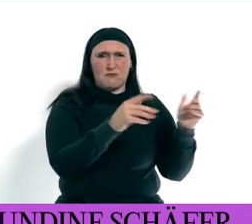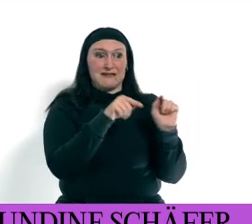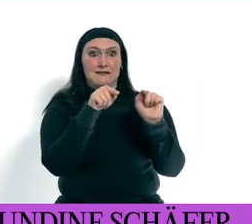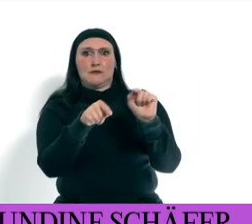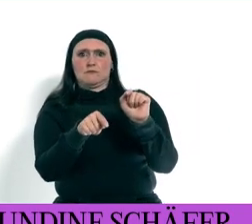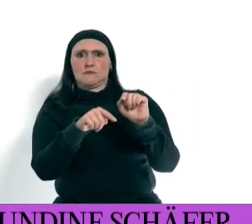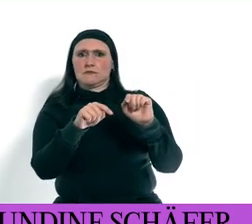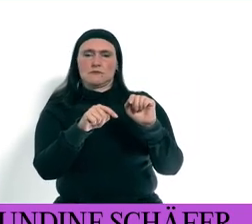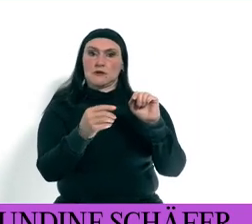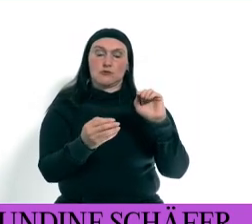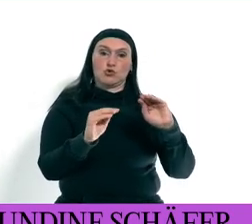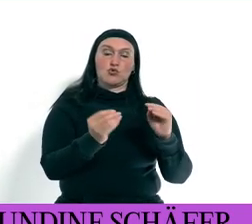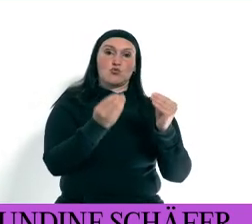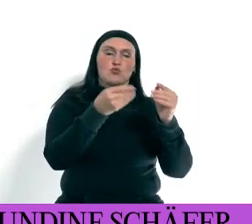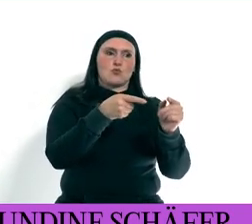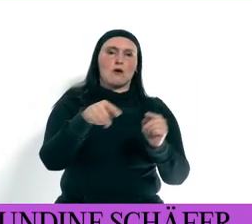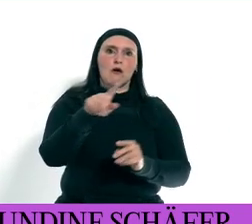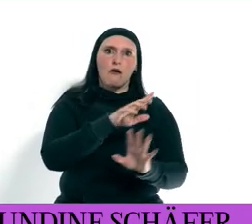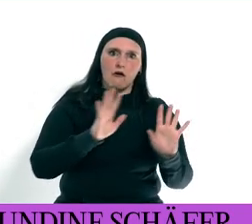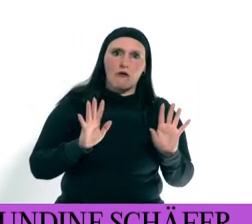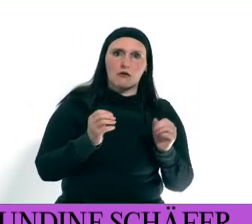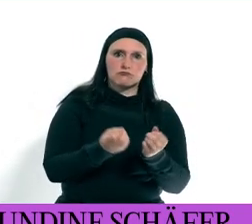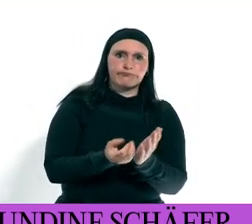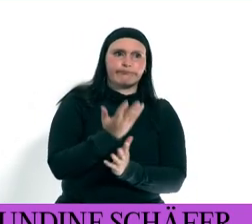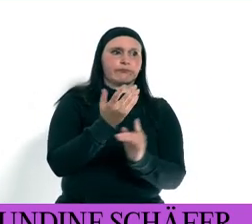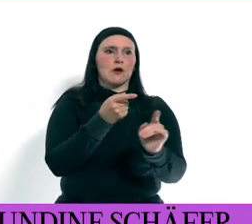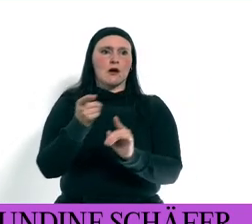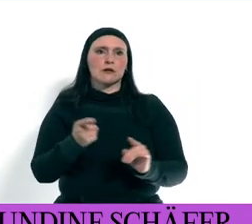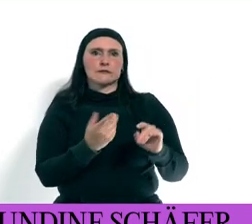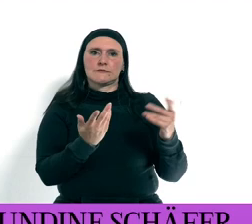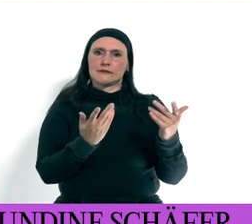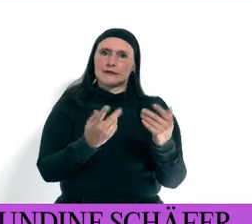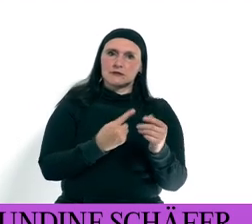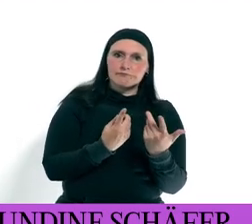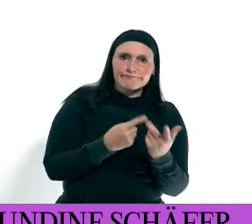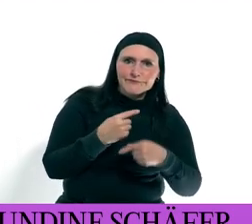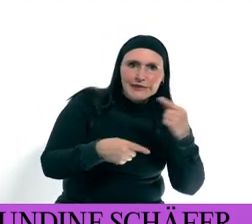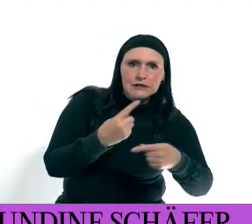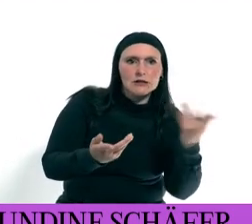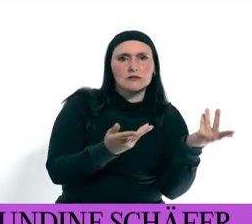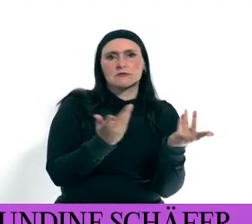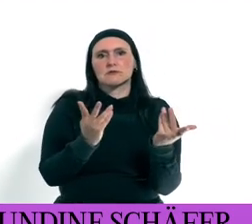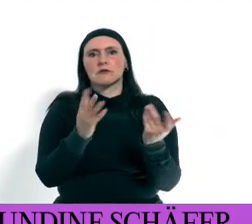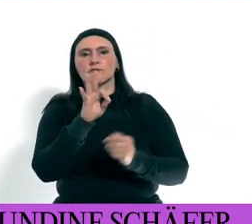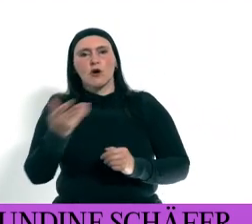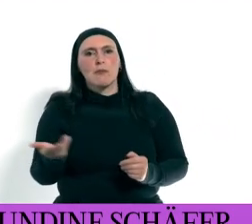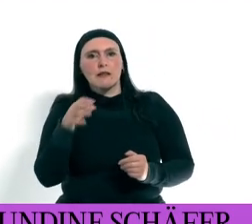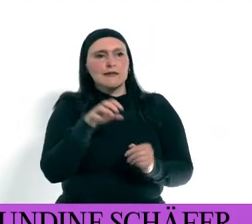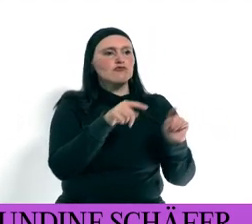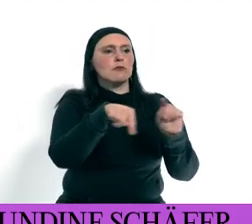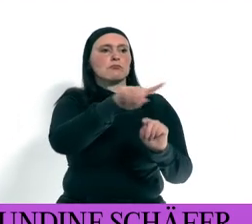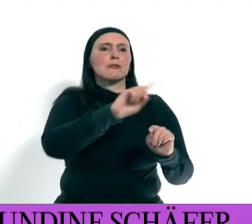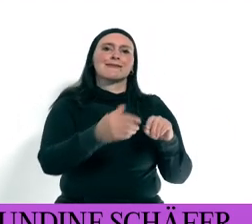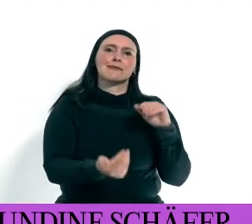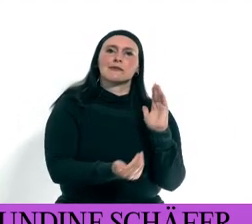new techniques, new methods. Wir müssen doch neue Ideen und neue Techniken nach Bangladesch bringen, denn